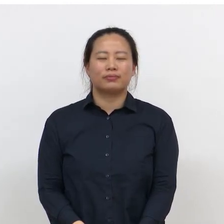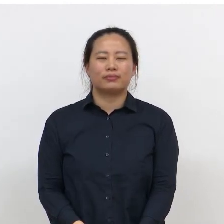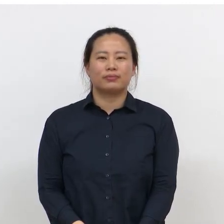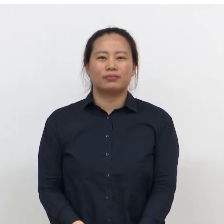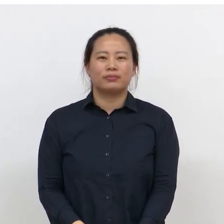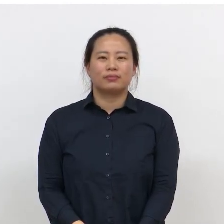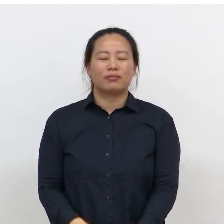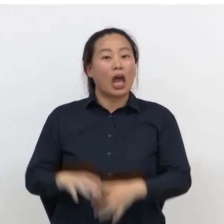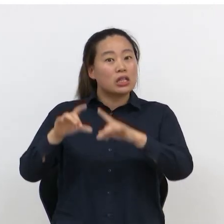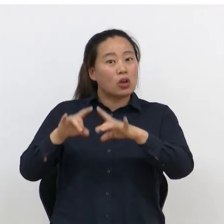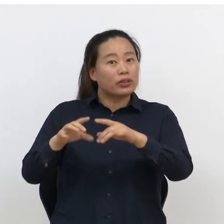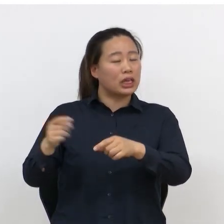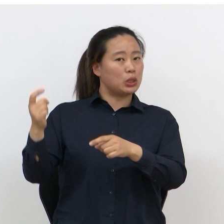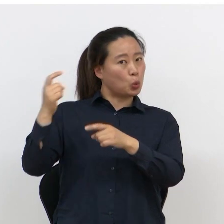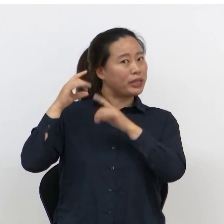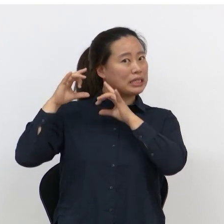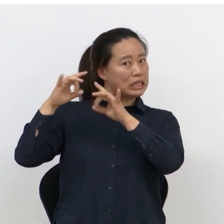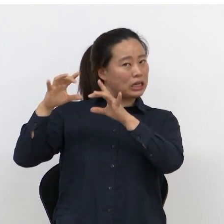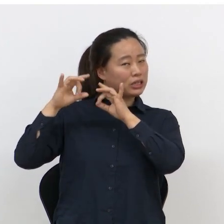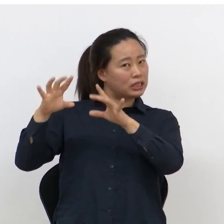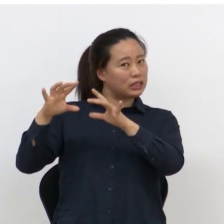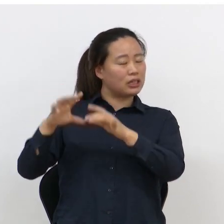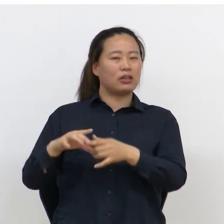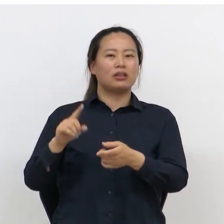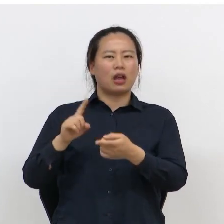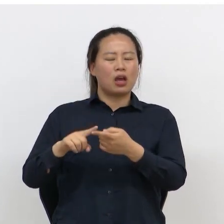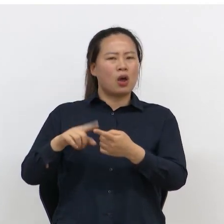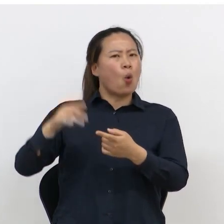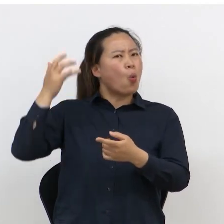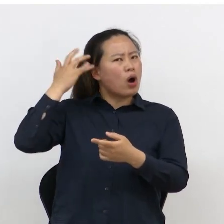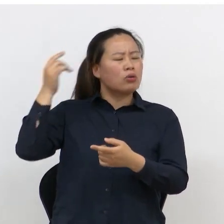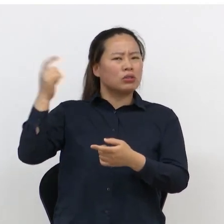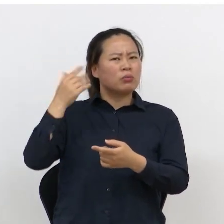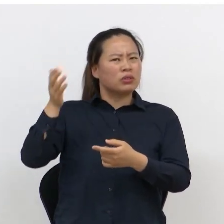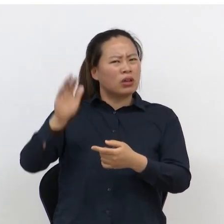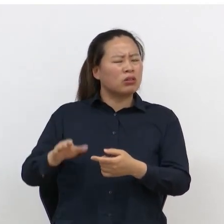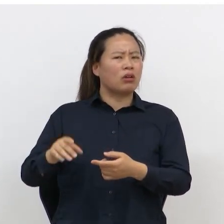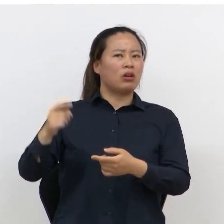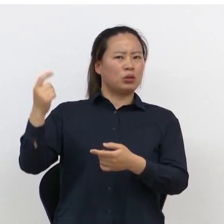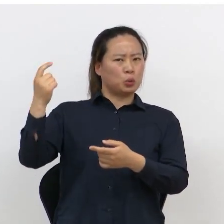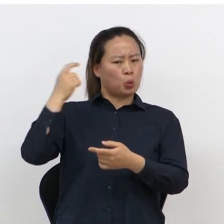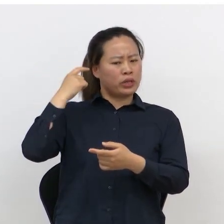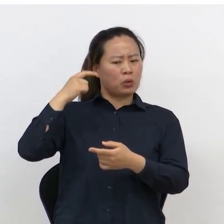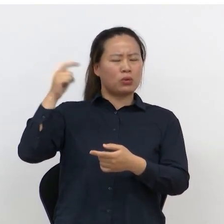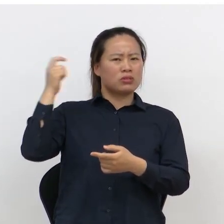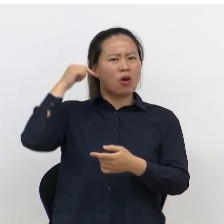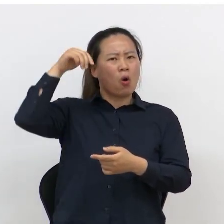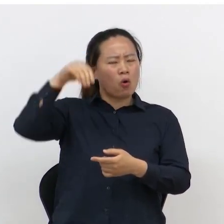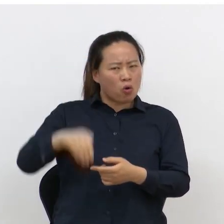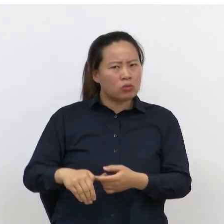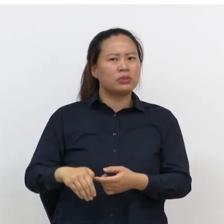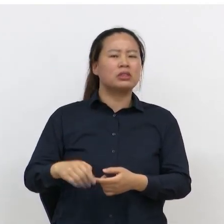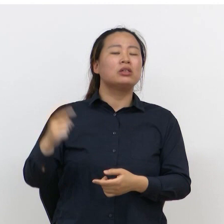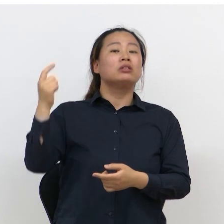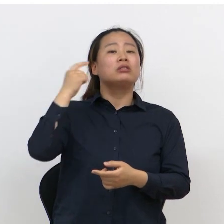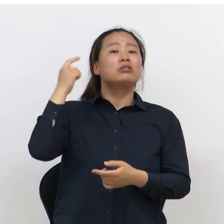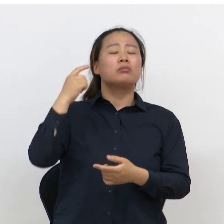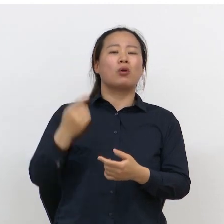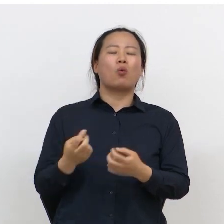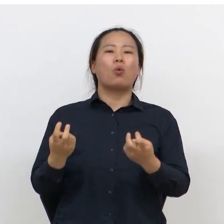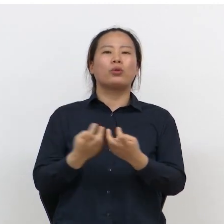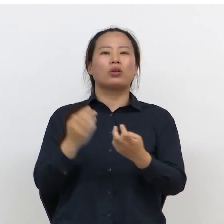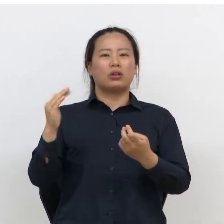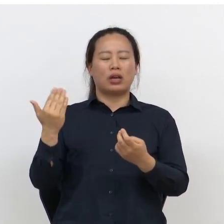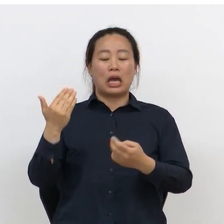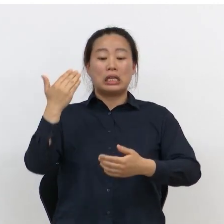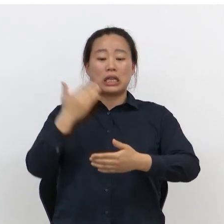어쨌거나 전기 소리 자극, 전기 자극은 인공호우로 들으면 되는데 소리 자극으로 저음을 들으려면 그 저음에 분포되어 있던